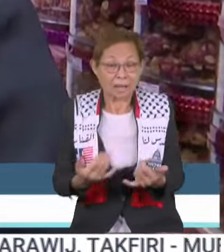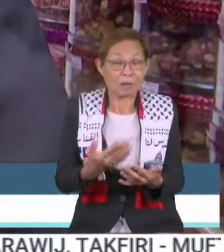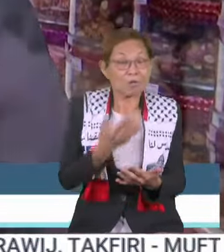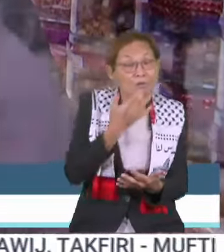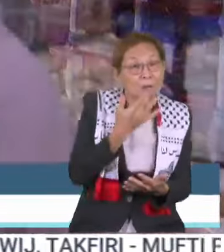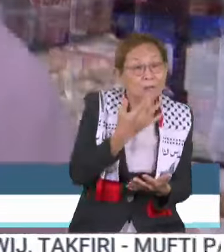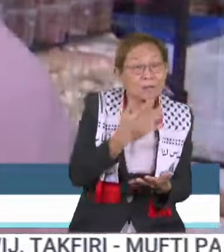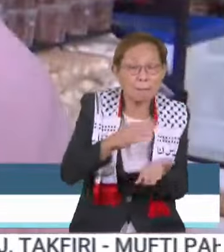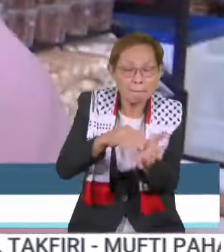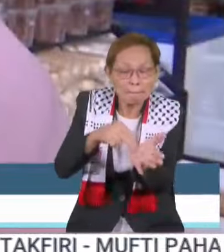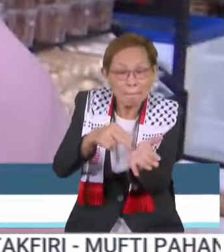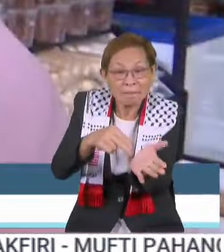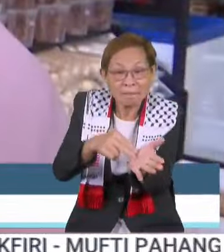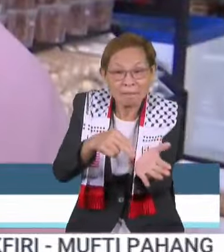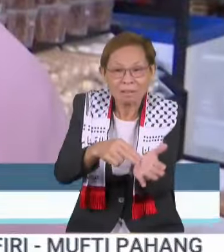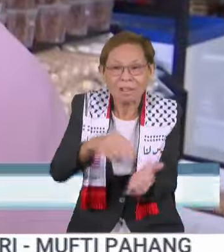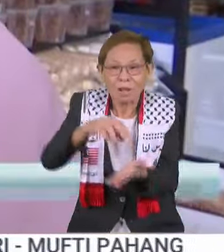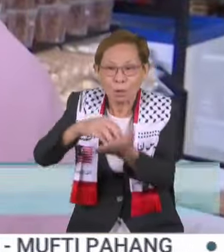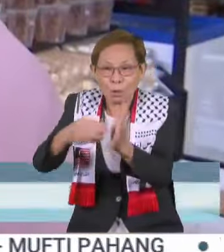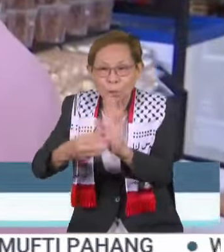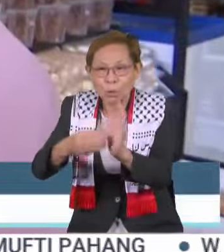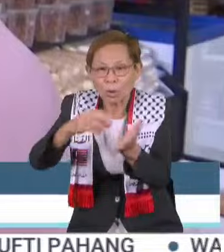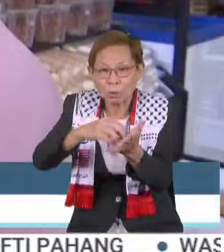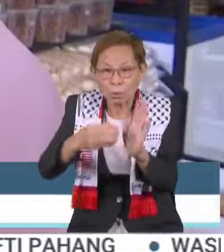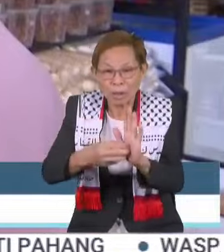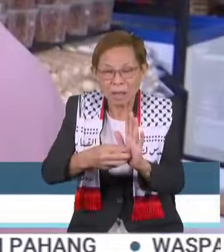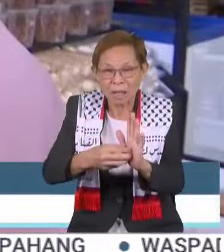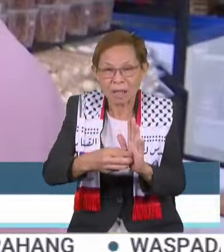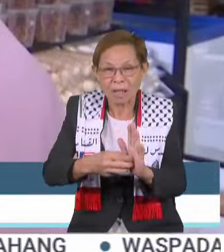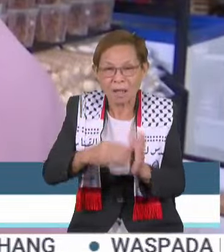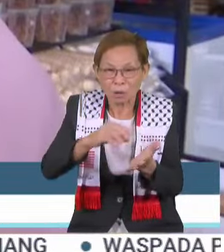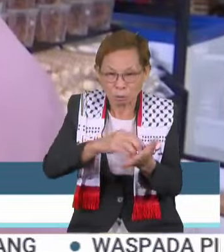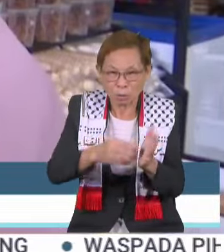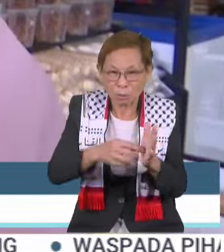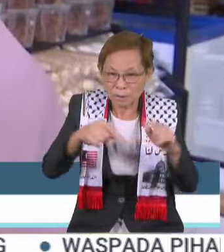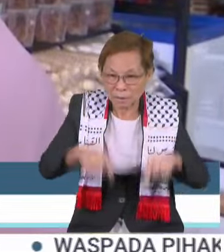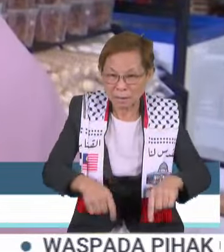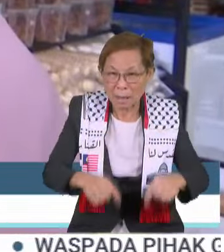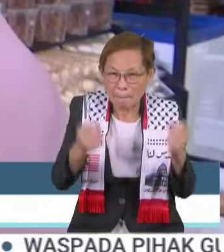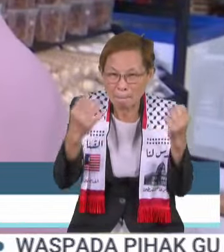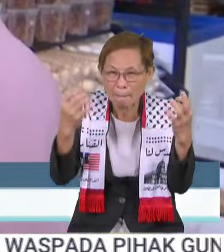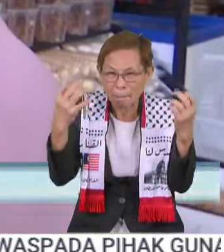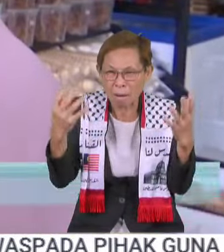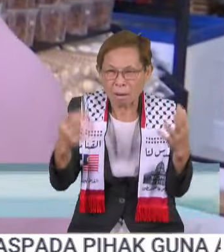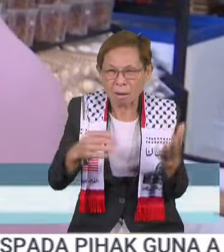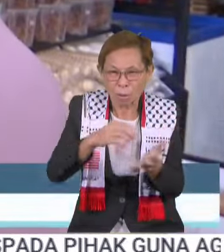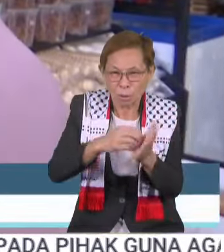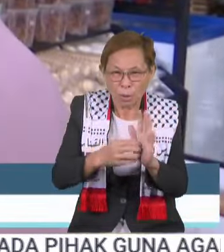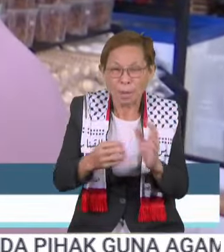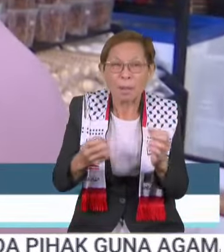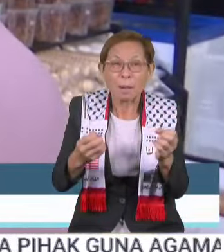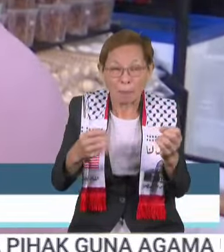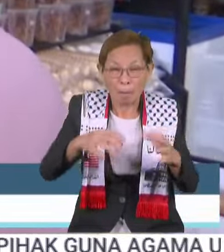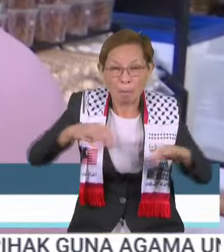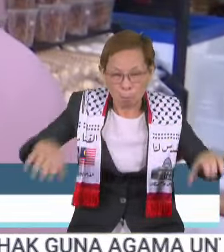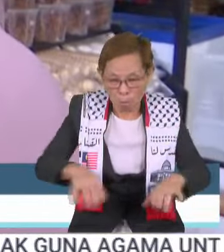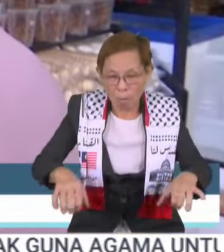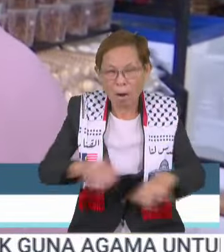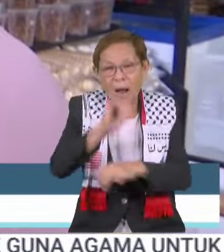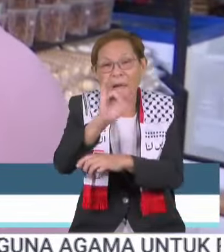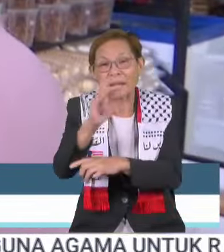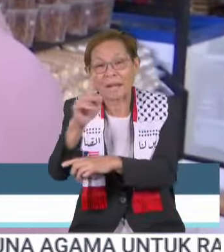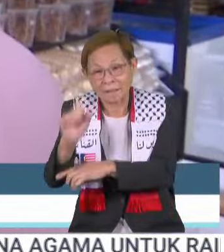butter kan. Kuih-kuih yang letak sini banyak kan keluaran dari